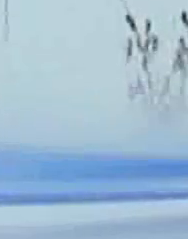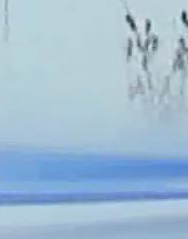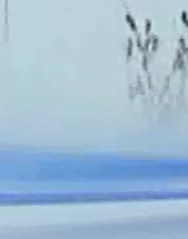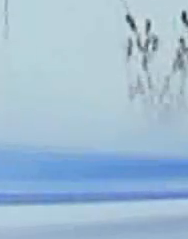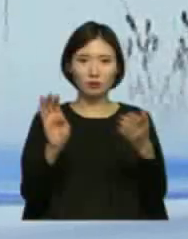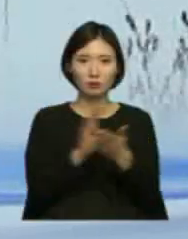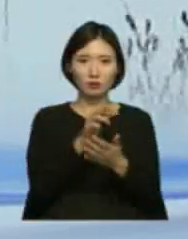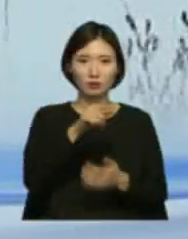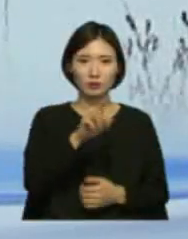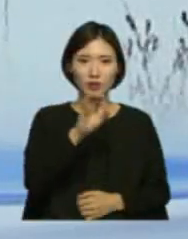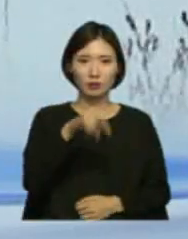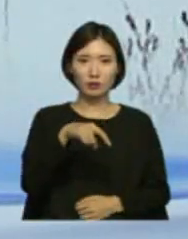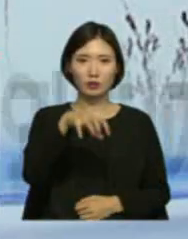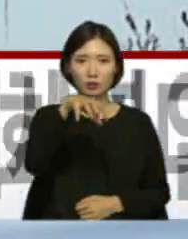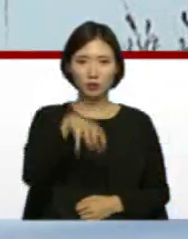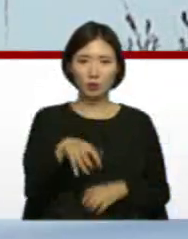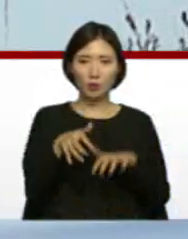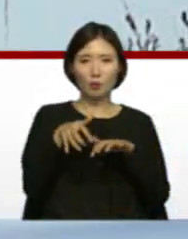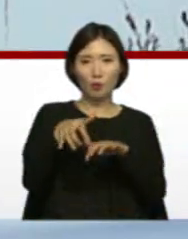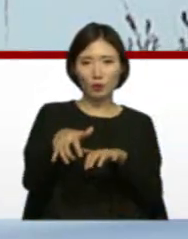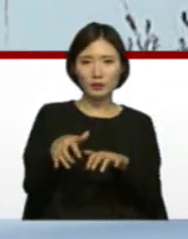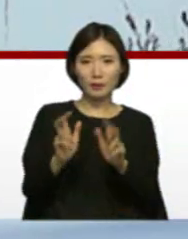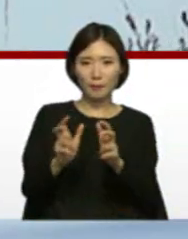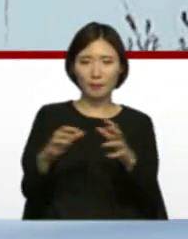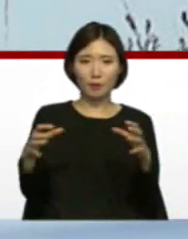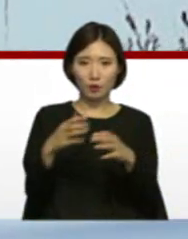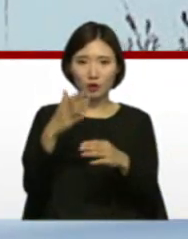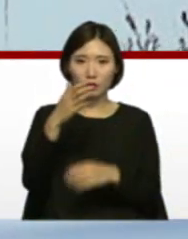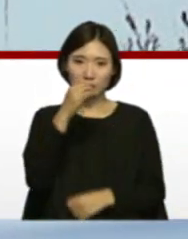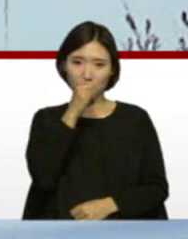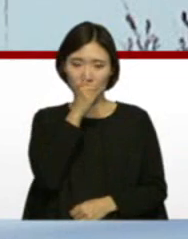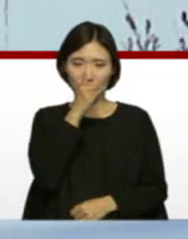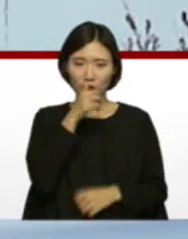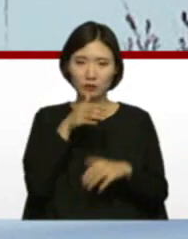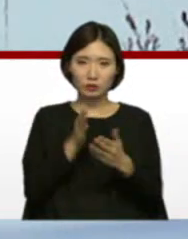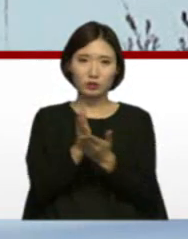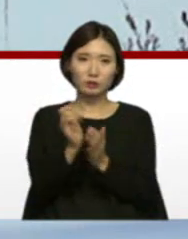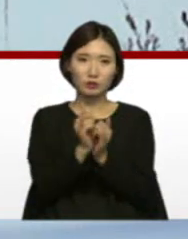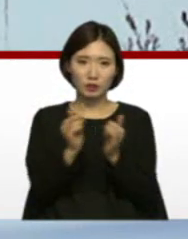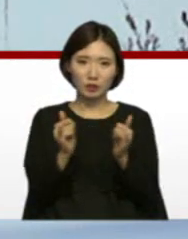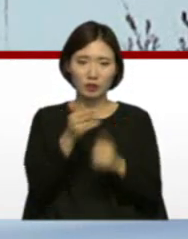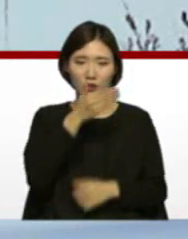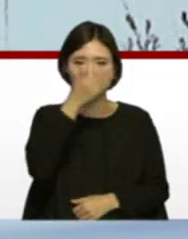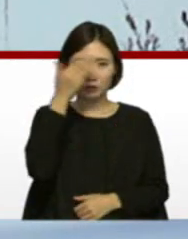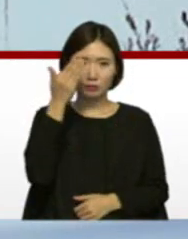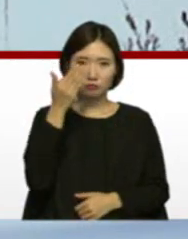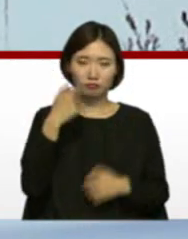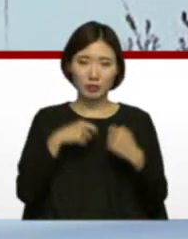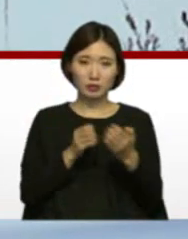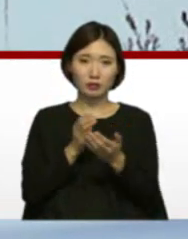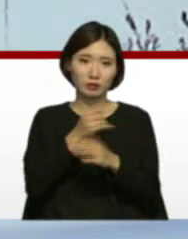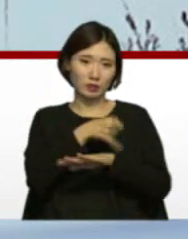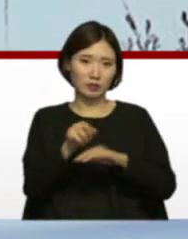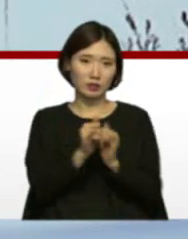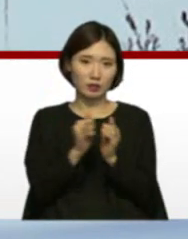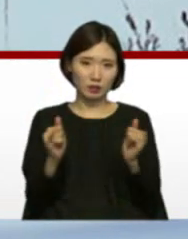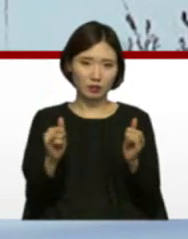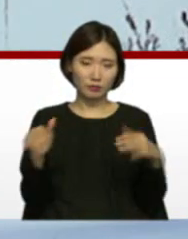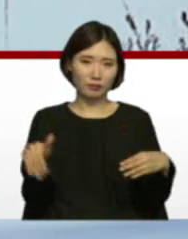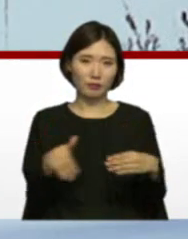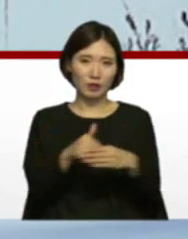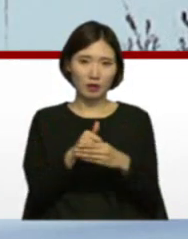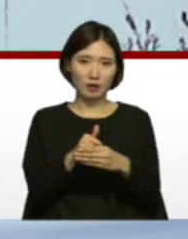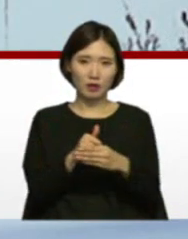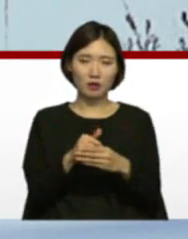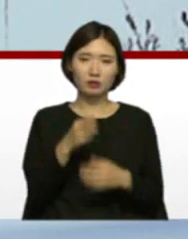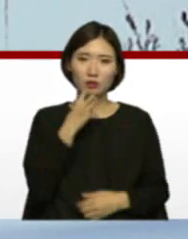성북구 장위동엔 봉제업체가 밀집해 있습니다. 봉제 장인들과 젊은 패션 디자이너가 손잡고 서울의 거리 패션